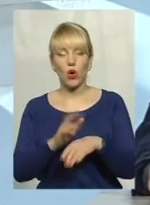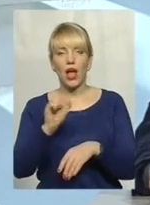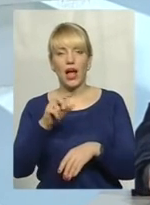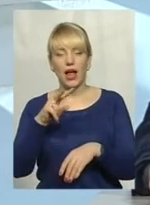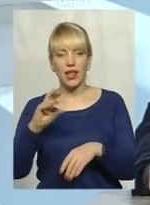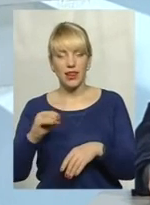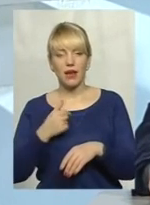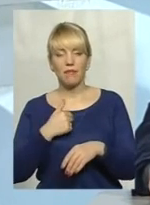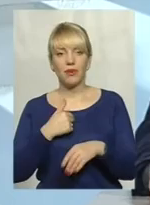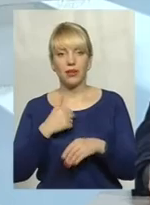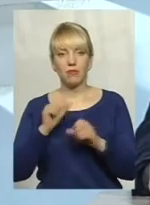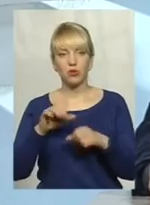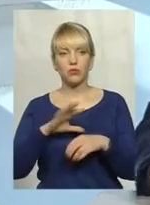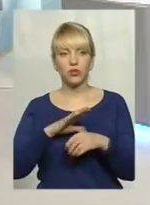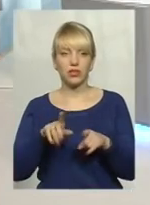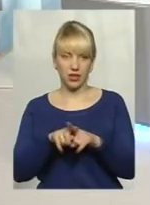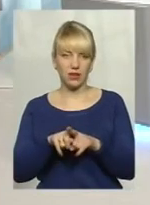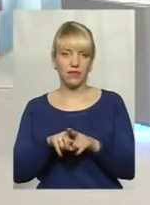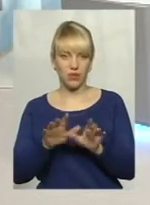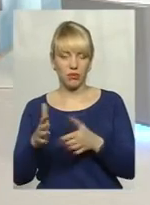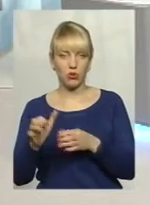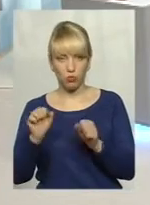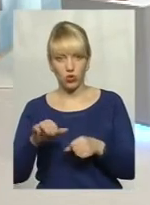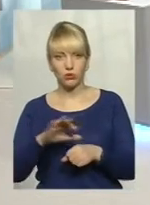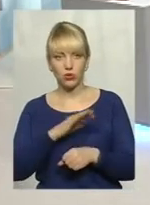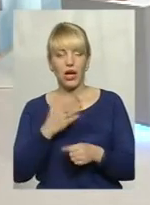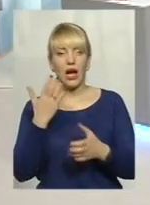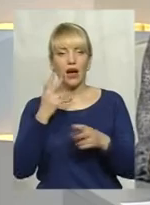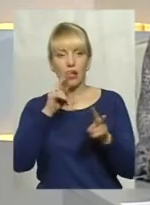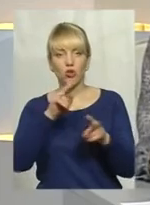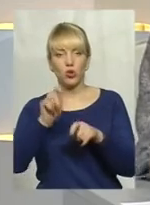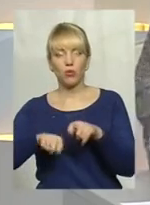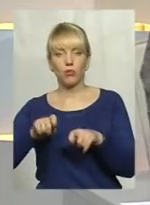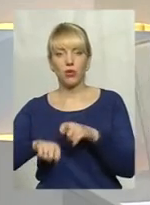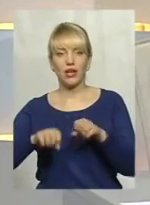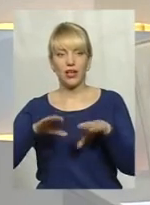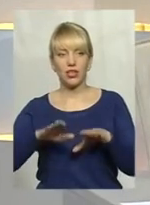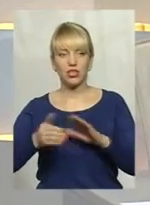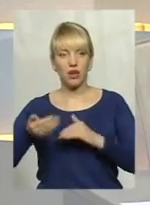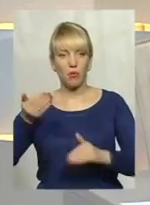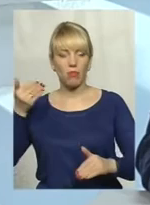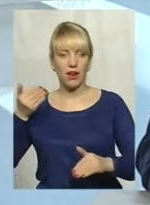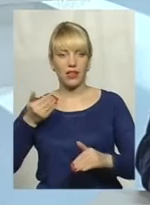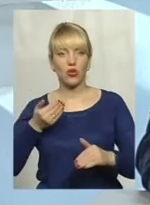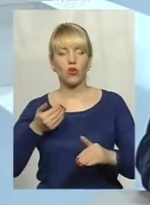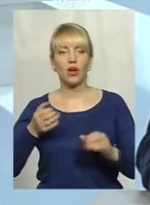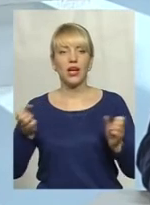не відкидаємо той випадок, що таке може трапитися. Ну, а монітори, якщо промоніторити рішення попереднього скликання ну,